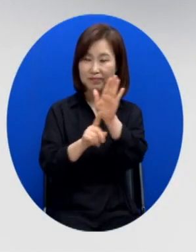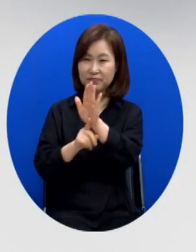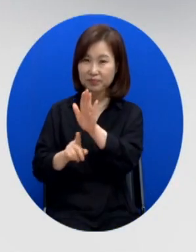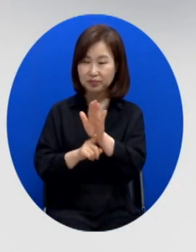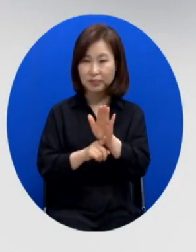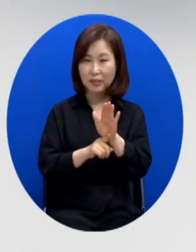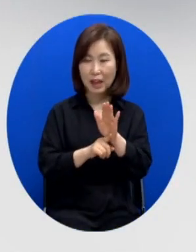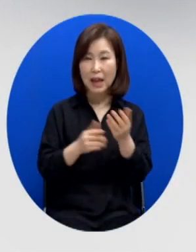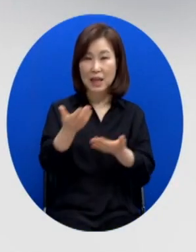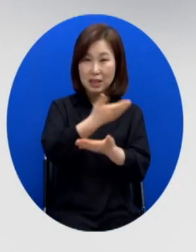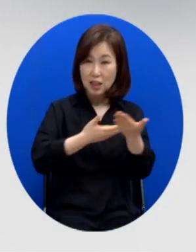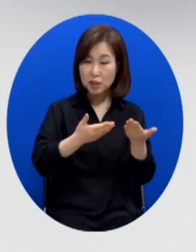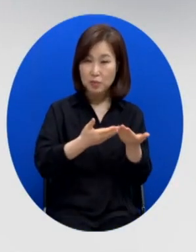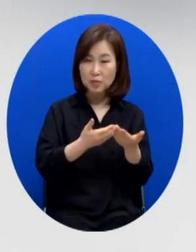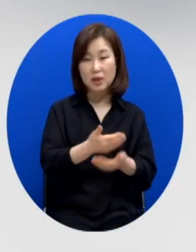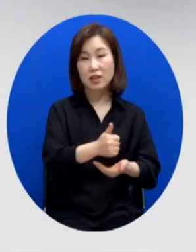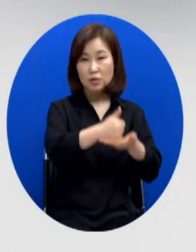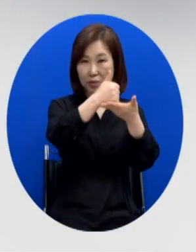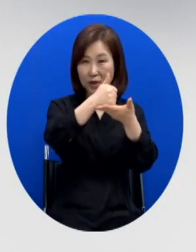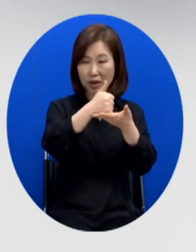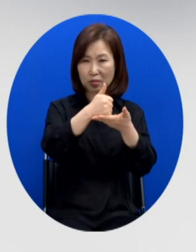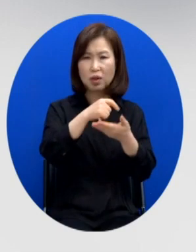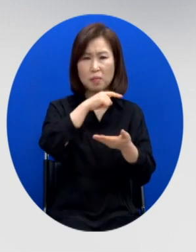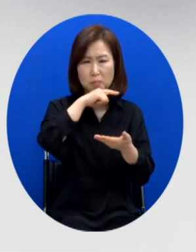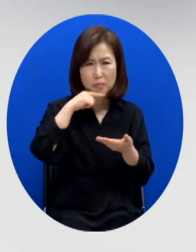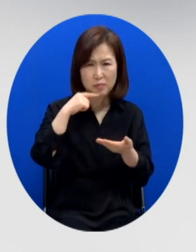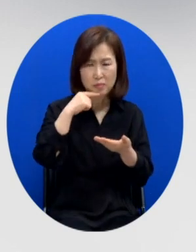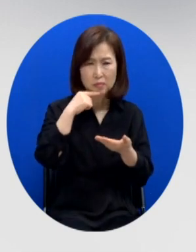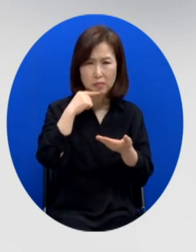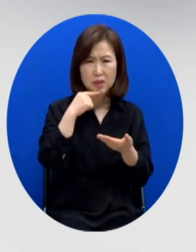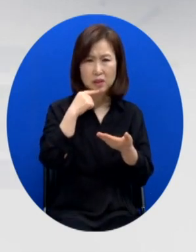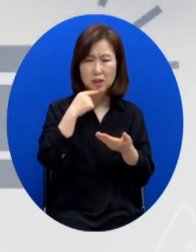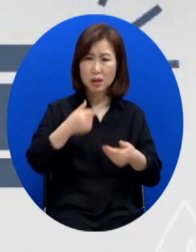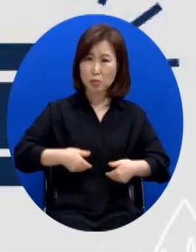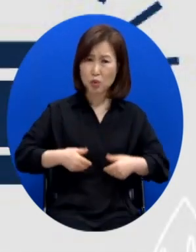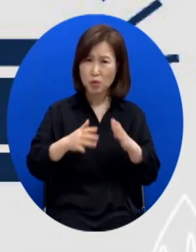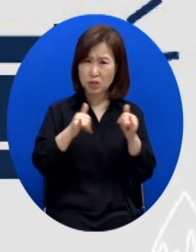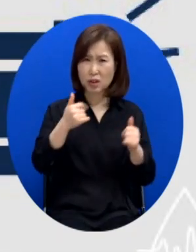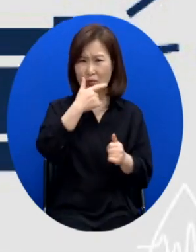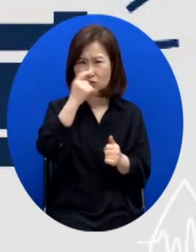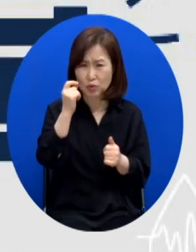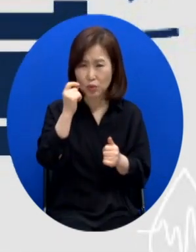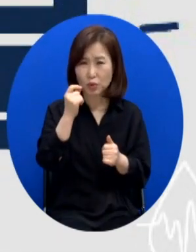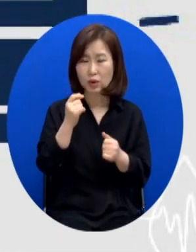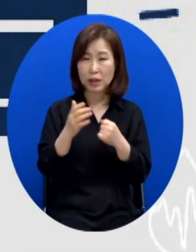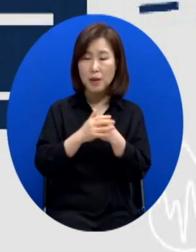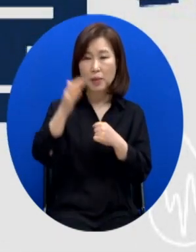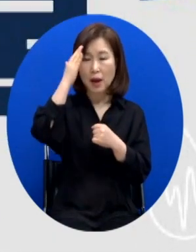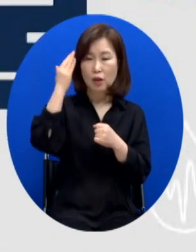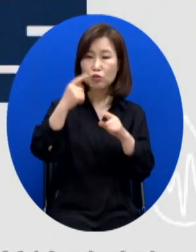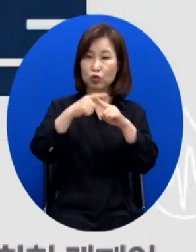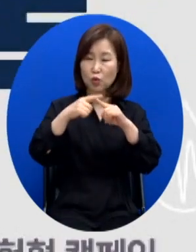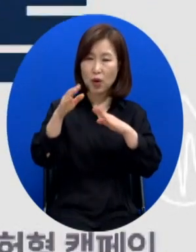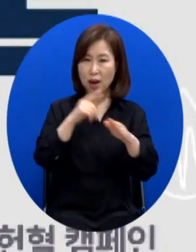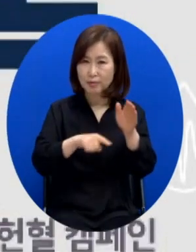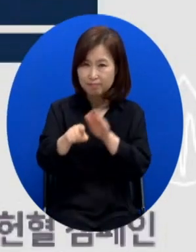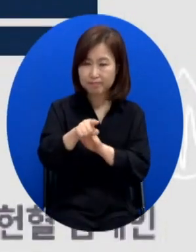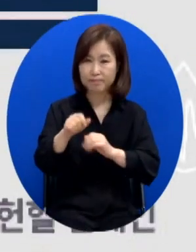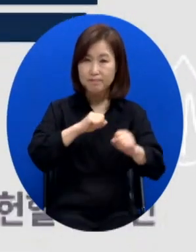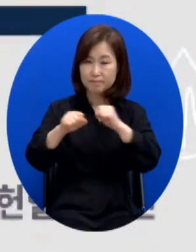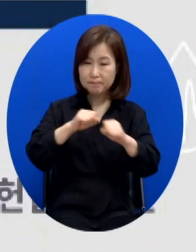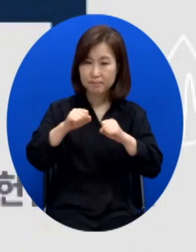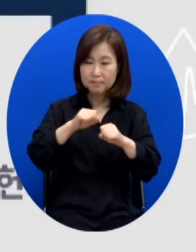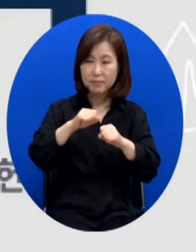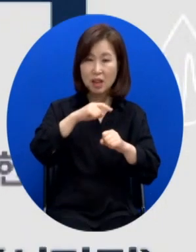사김과 섬김은 코로나19로 혈액 수급에 비상이 걸린 가운데 한국교회가 나서 수혈이 필요한 환자를 위한